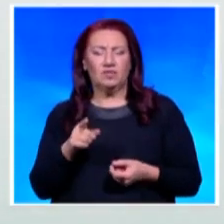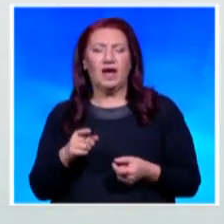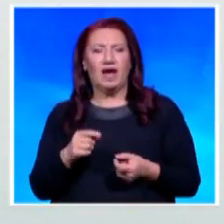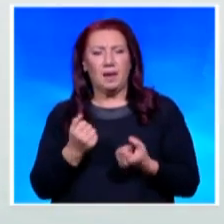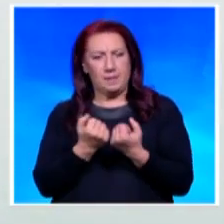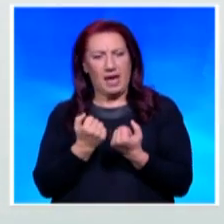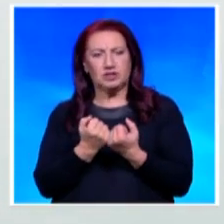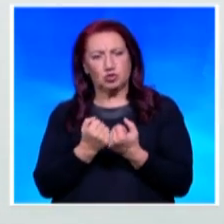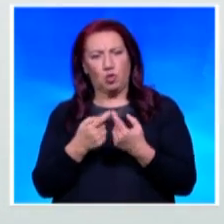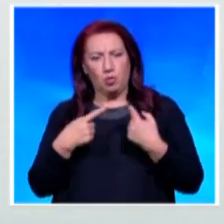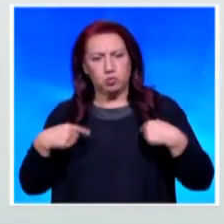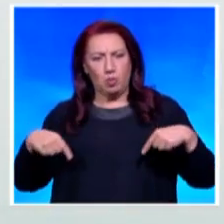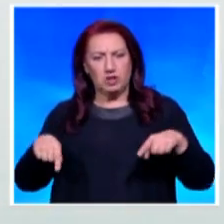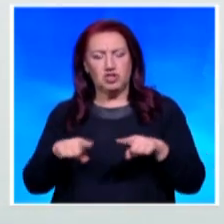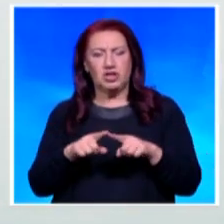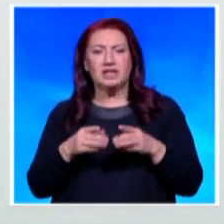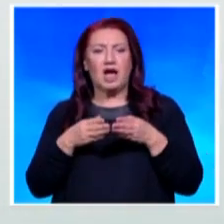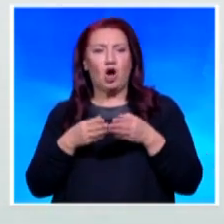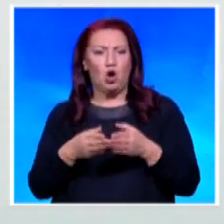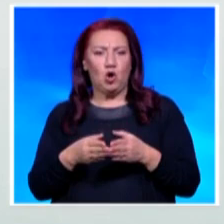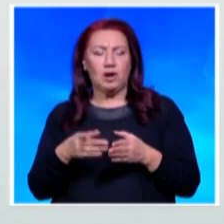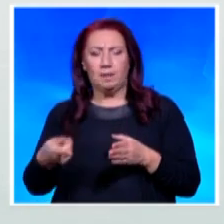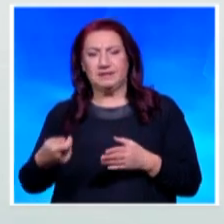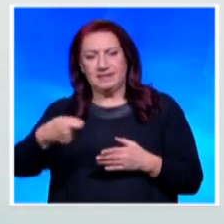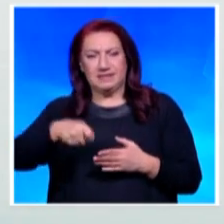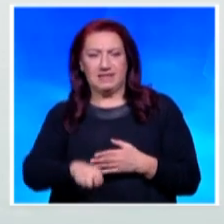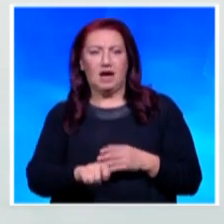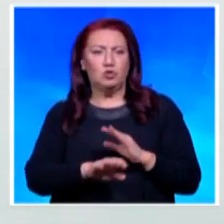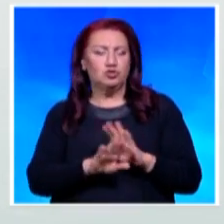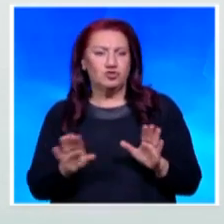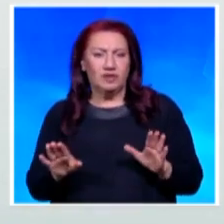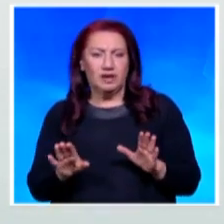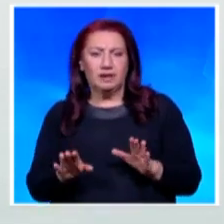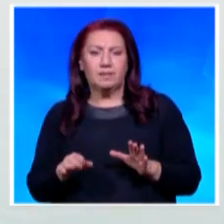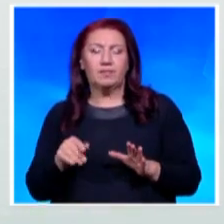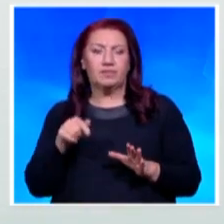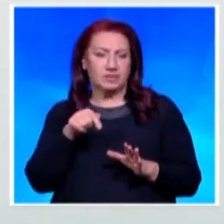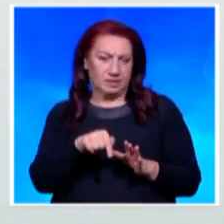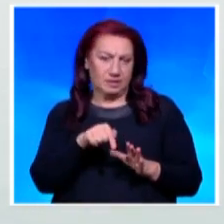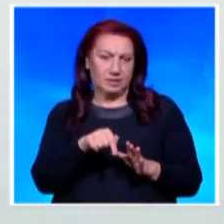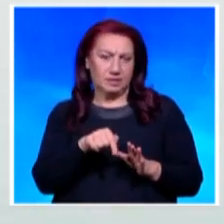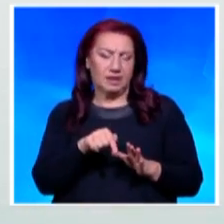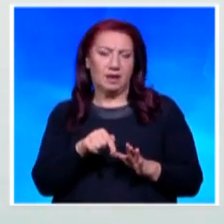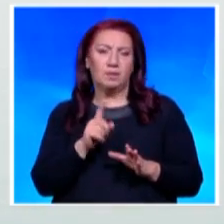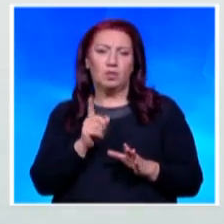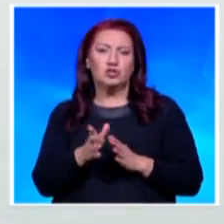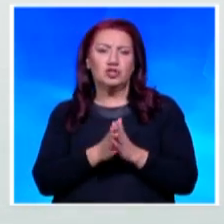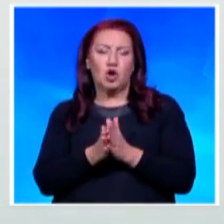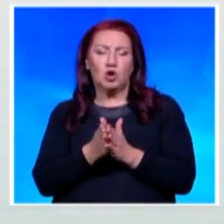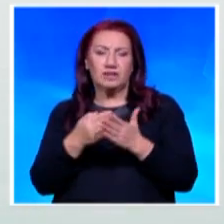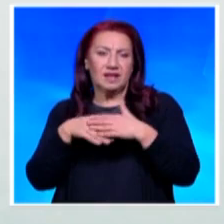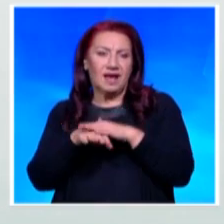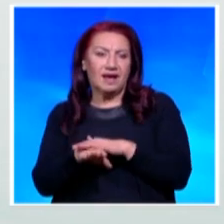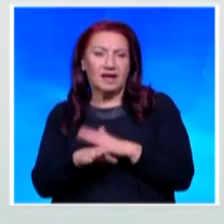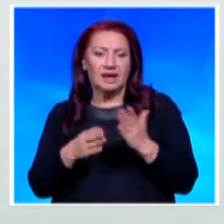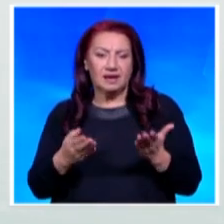което е абсолютно автономно и се заключва и там всъщност могат хората да се укрият